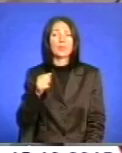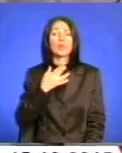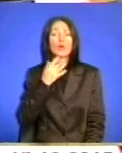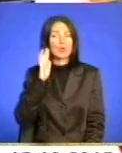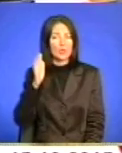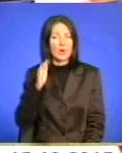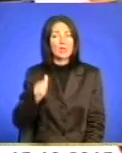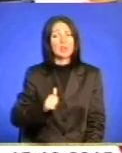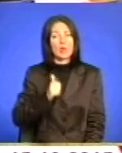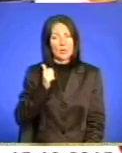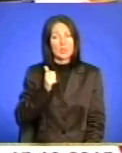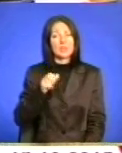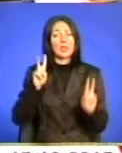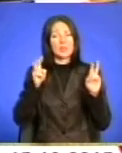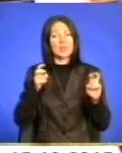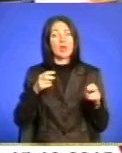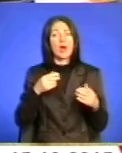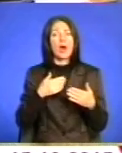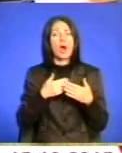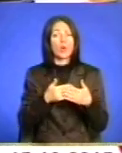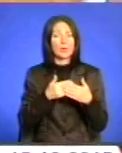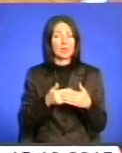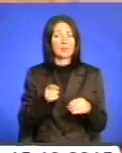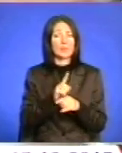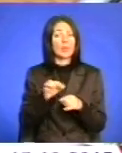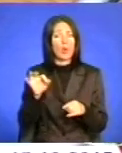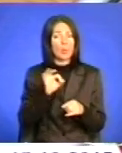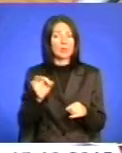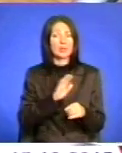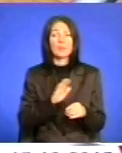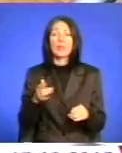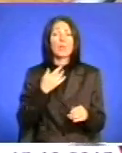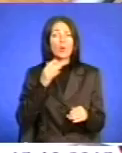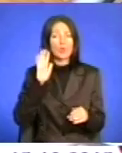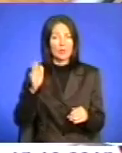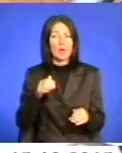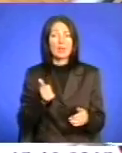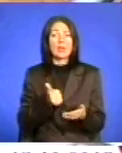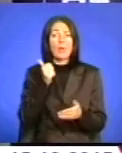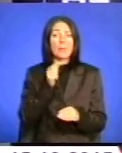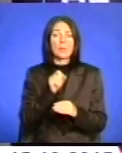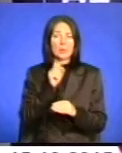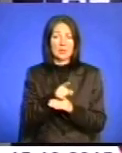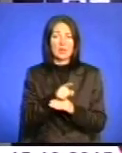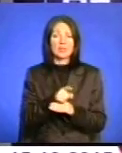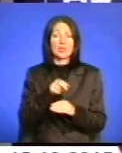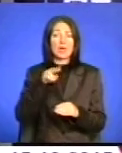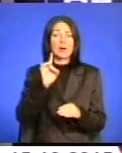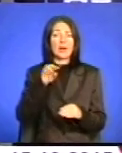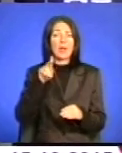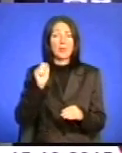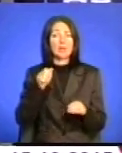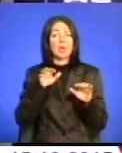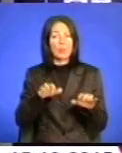області». Не підтримали депутати призначення Бориса Репки на посаду директора обласного театру. Далі народні обранці